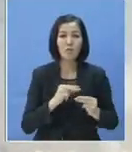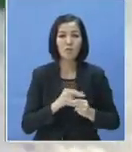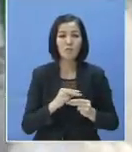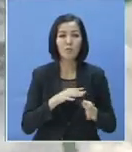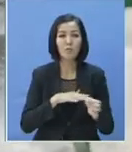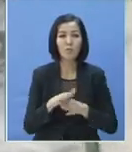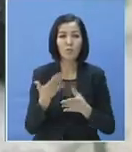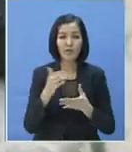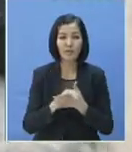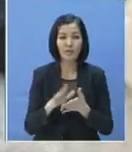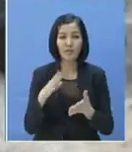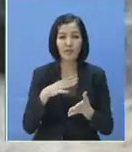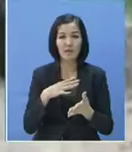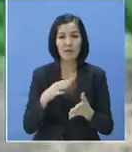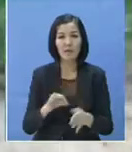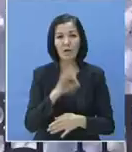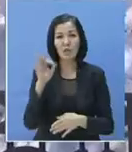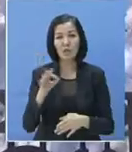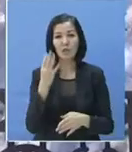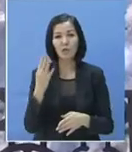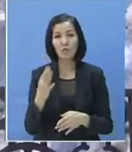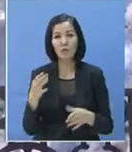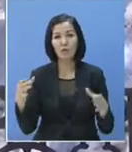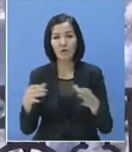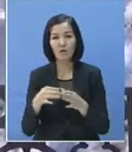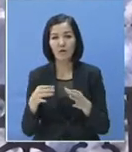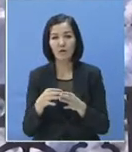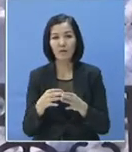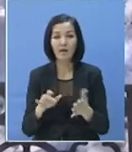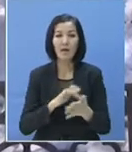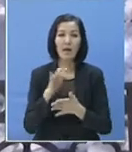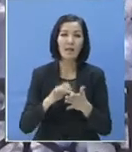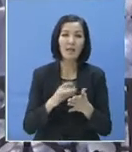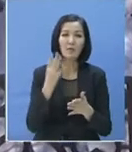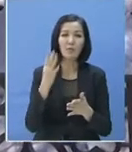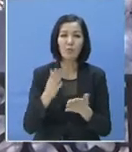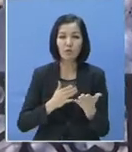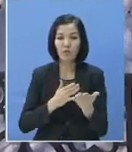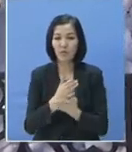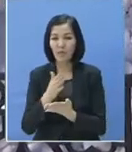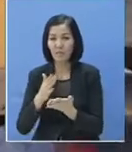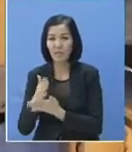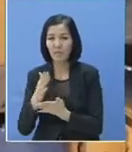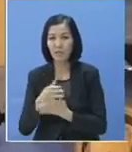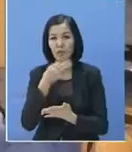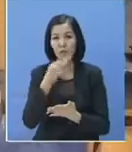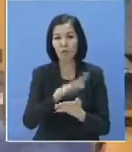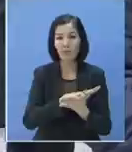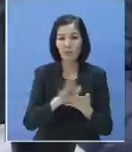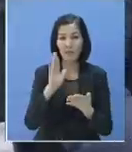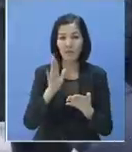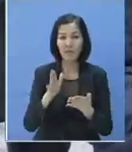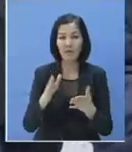толығымен баяндалды. Шығыс 4 жауапкершілігі шектеулі серіктестігі қаланың 4 кіреберісінің тазалығына жауапты.